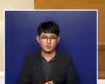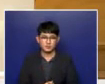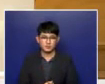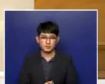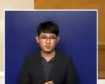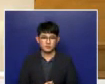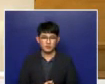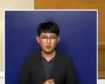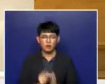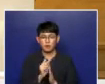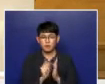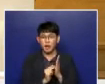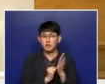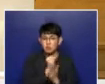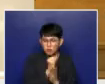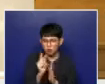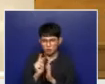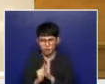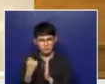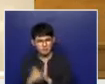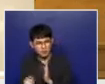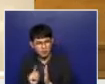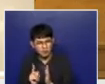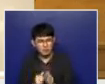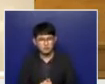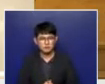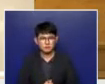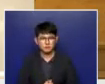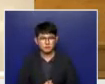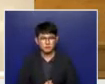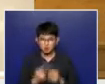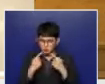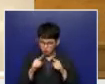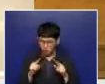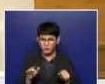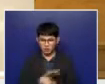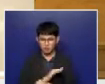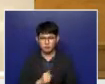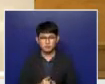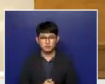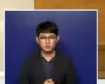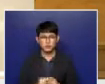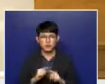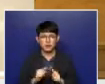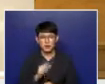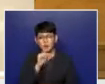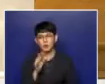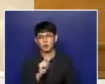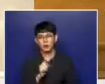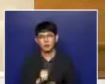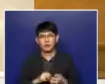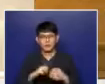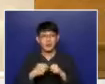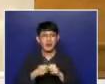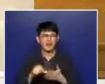จ่ายเ้าจากที่จะต้องจ่ายให้รฟม 5 1,000ล้านแล้วก็ค่าจ้างเดินรถ